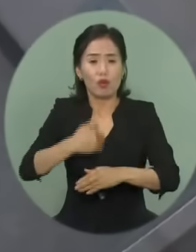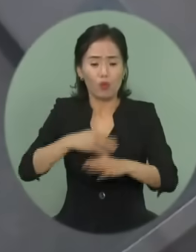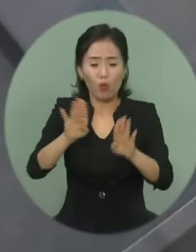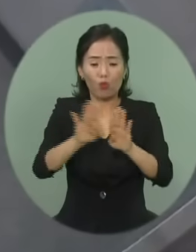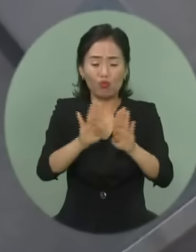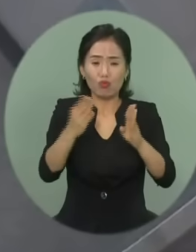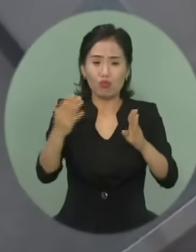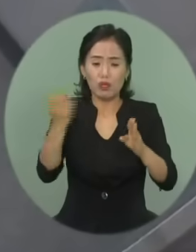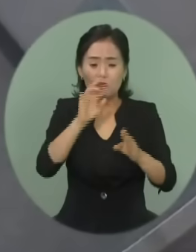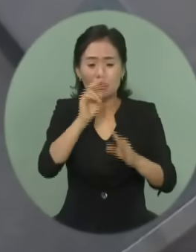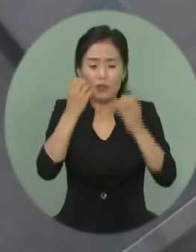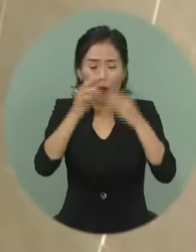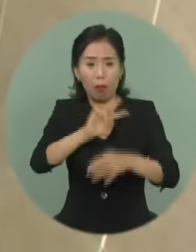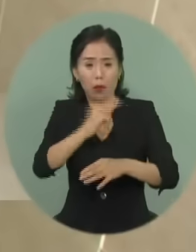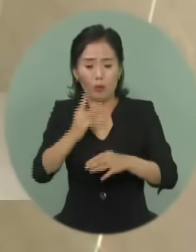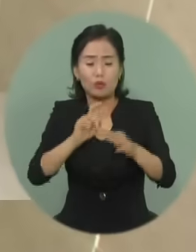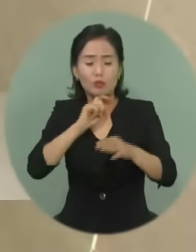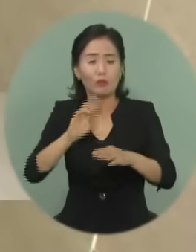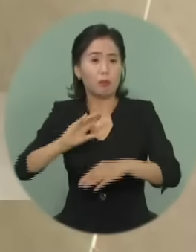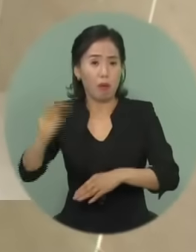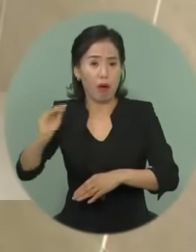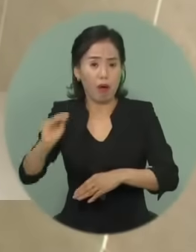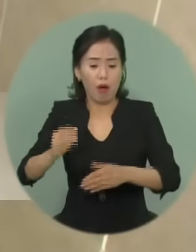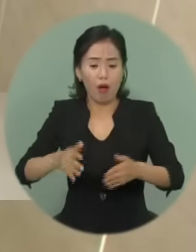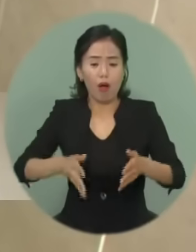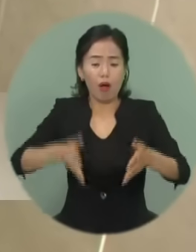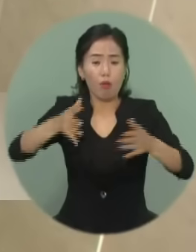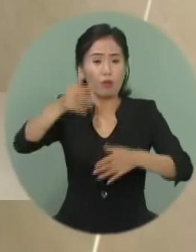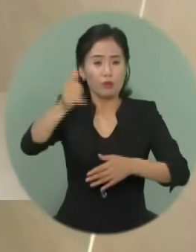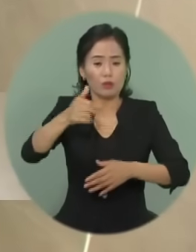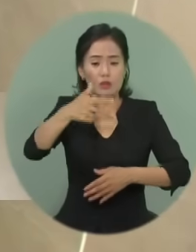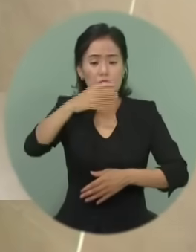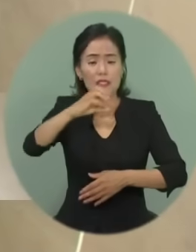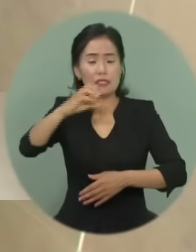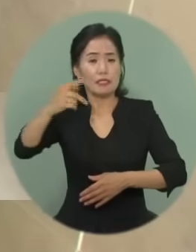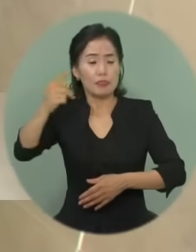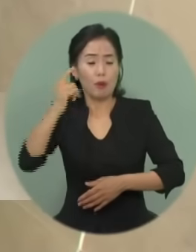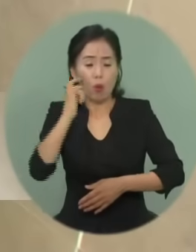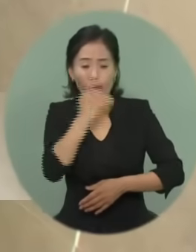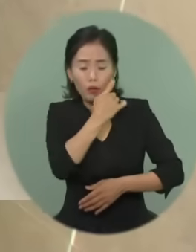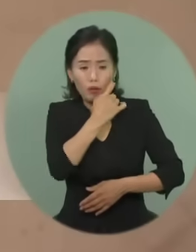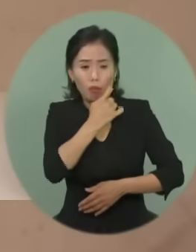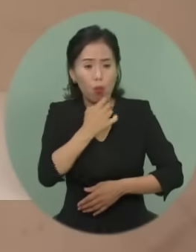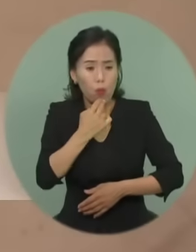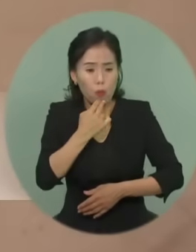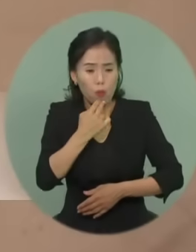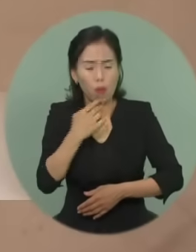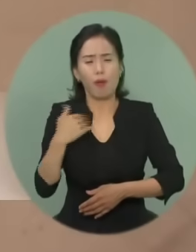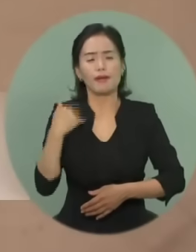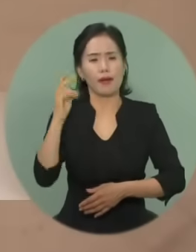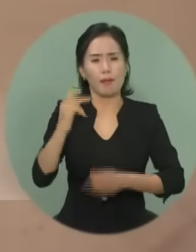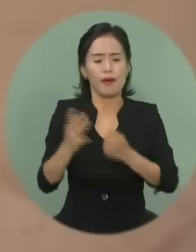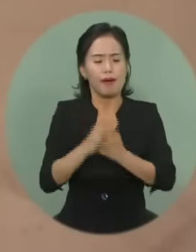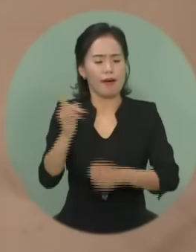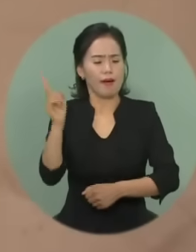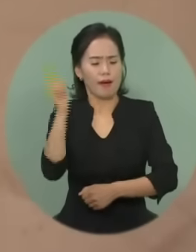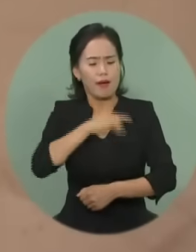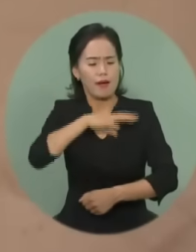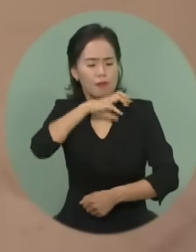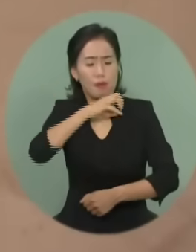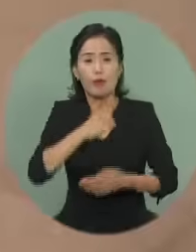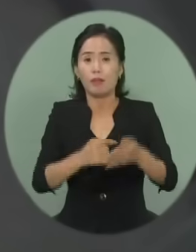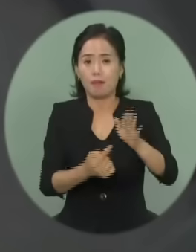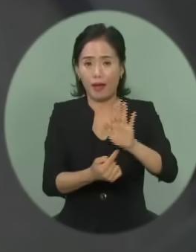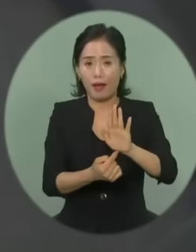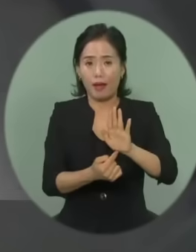10분만에 철수했습니다 건물주는 cct 확인하지 않았다면 몰랐을 것이라며 강한 불만을 드러내고